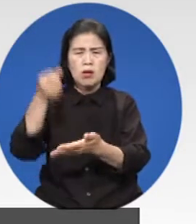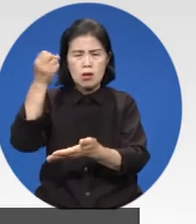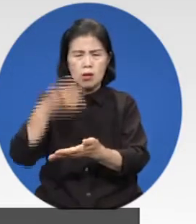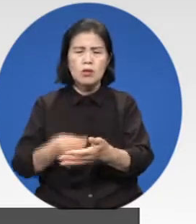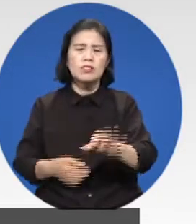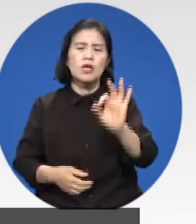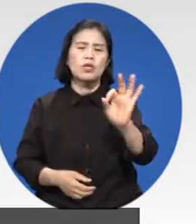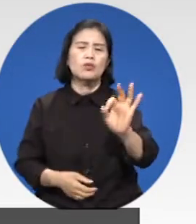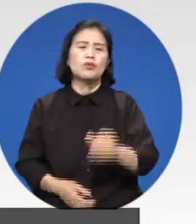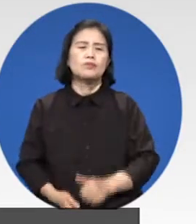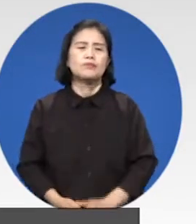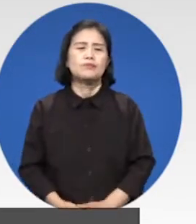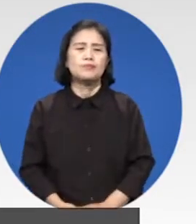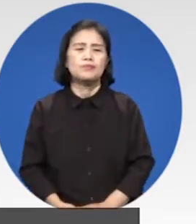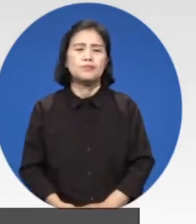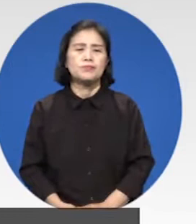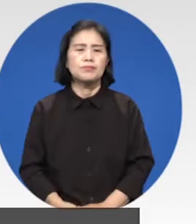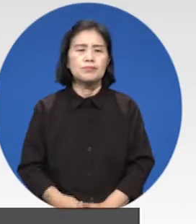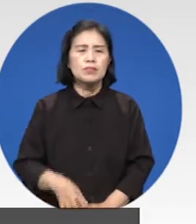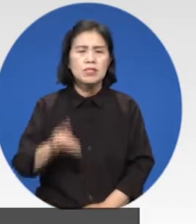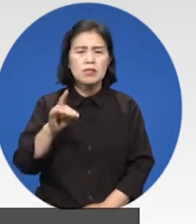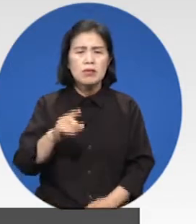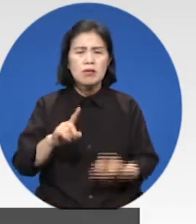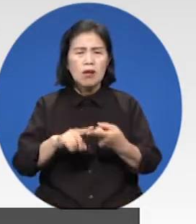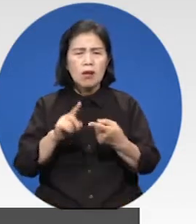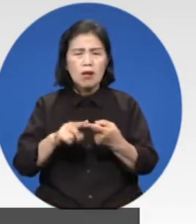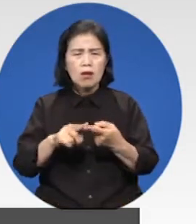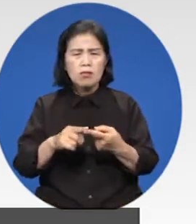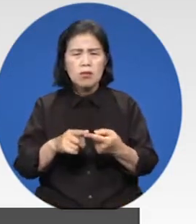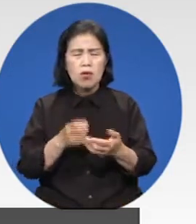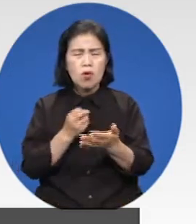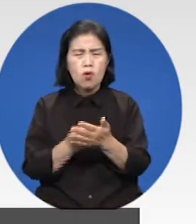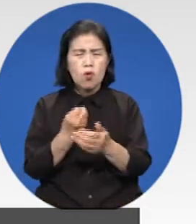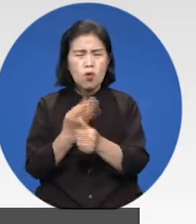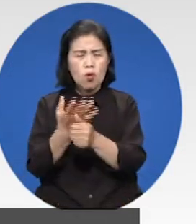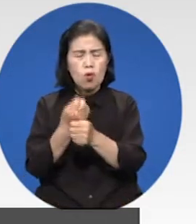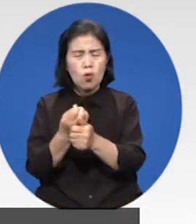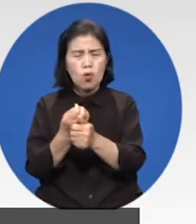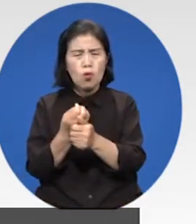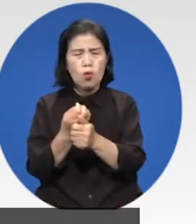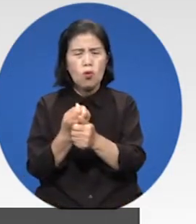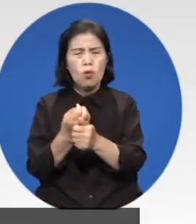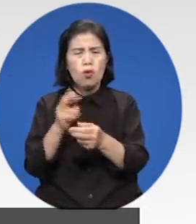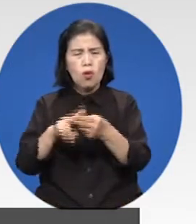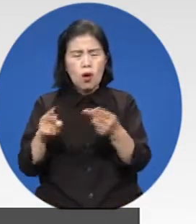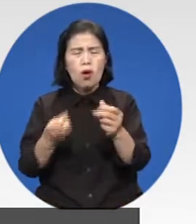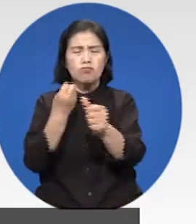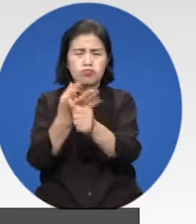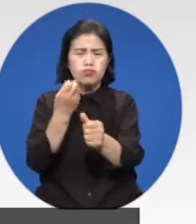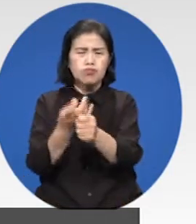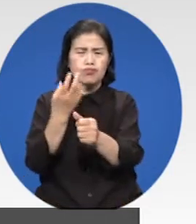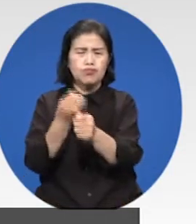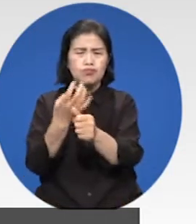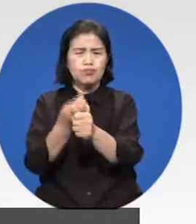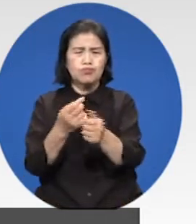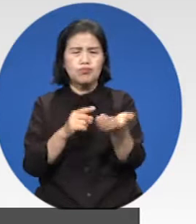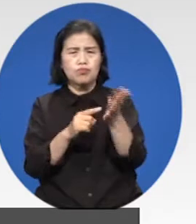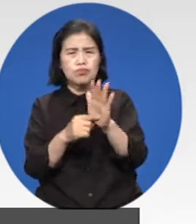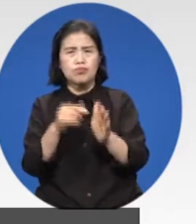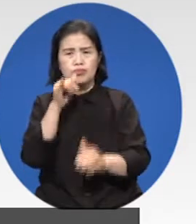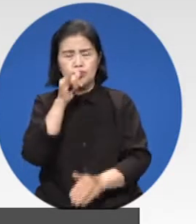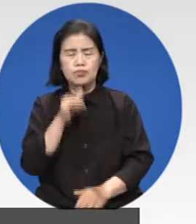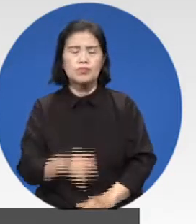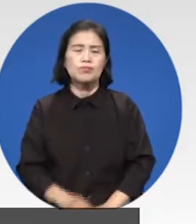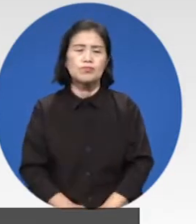이런 내용입니다. 기사의 첫 줄도 지금 이 부분을 강조하고 있는데 각종 소송과 형사고소를 남발하고 있다. 이렇게 지금 전하고